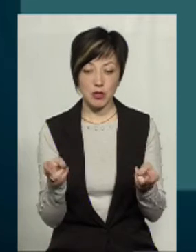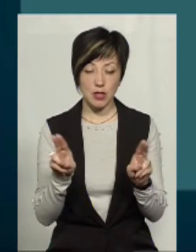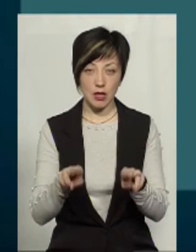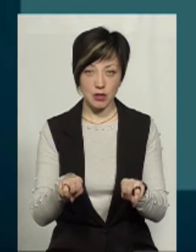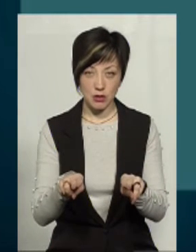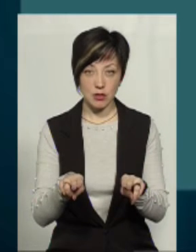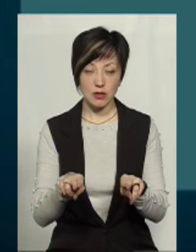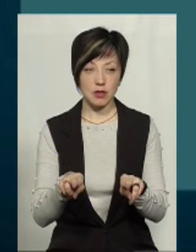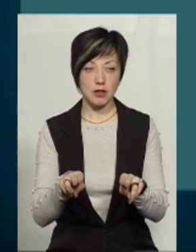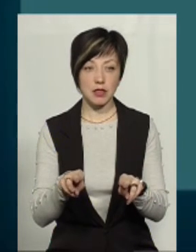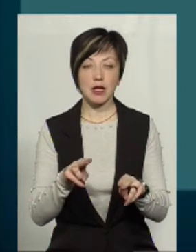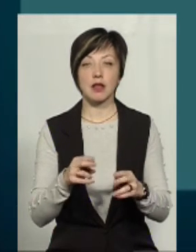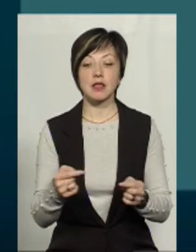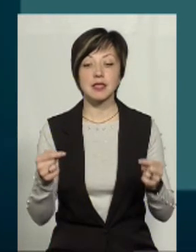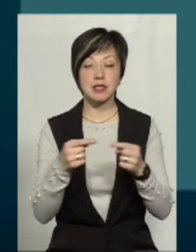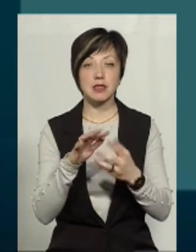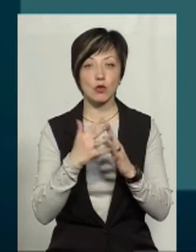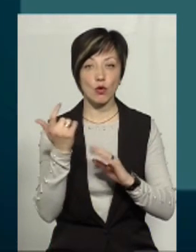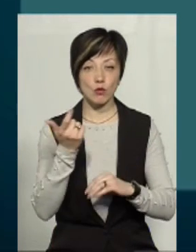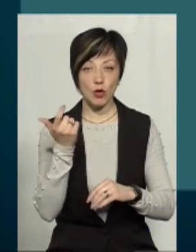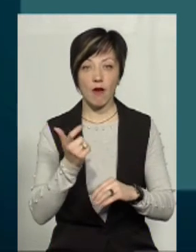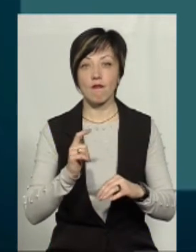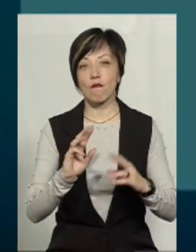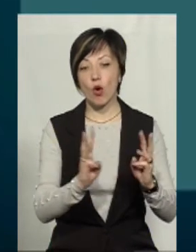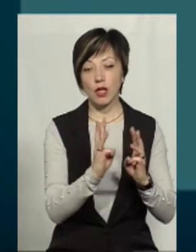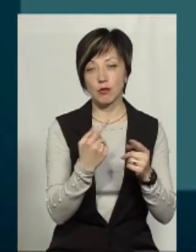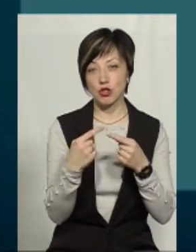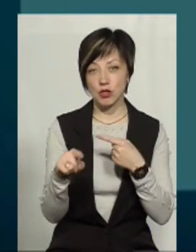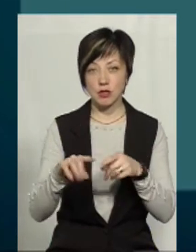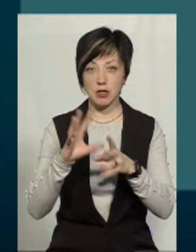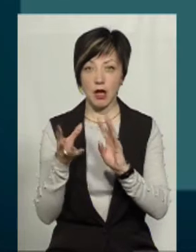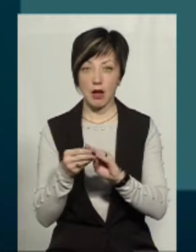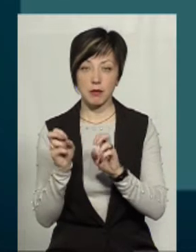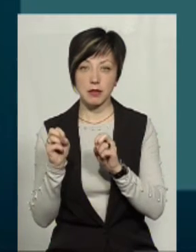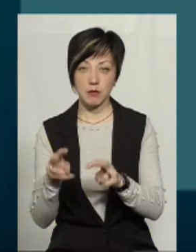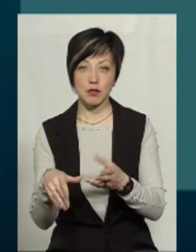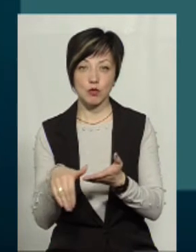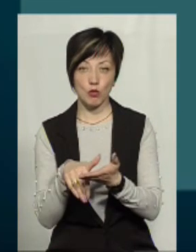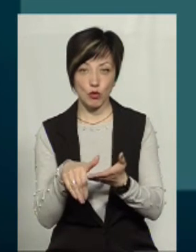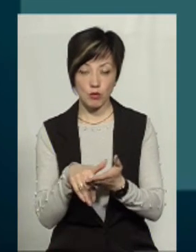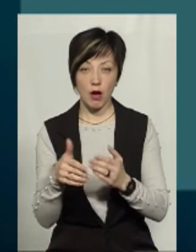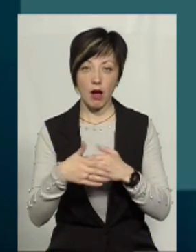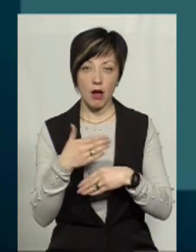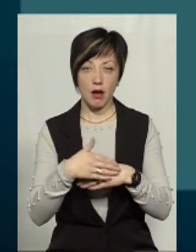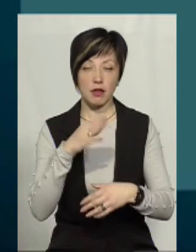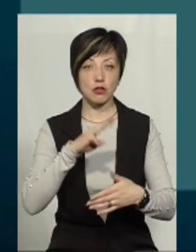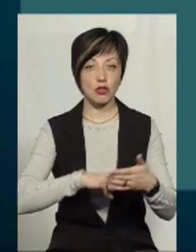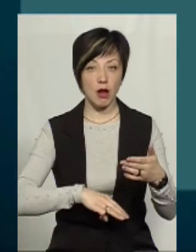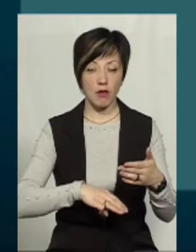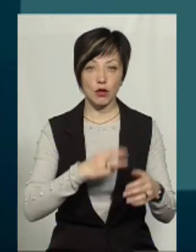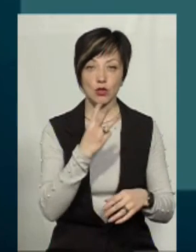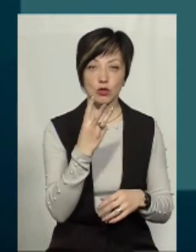залишків на землях сільськогосподарського призначення вогнем чи іншим загальнонебезпечним способом карається штрафом